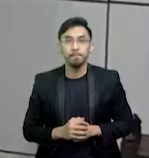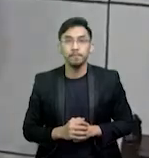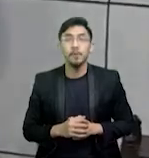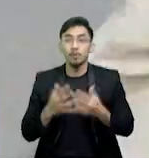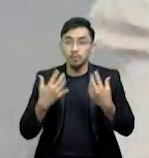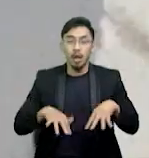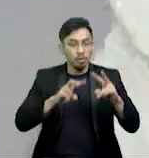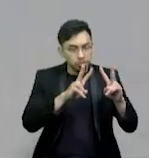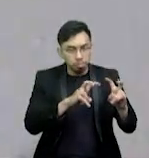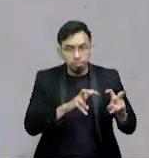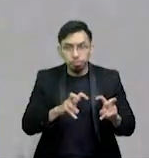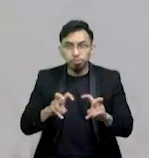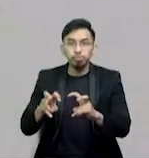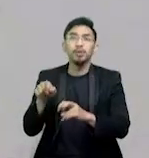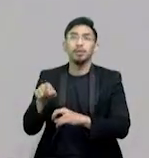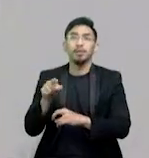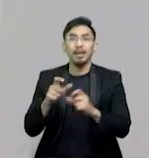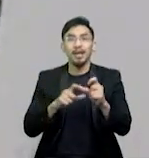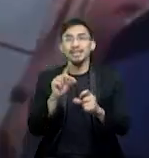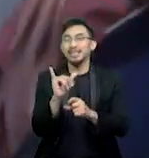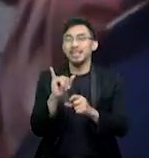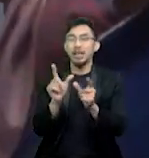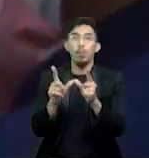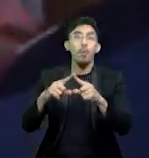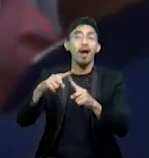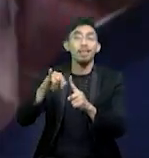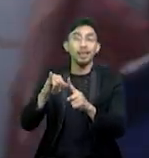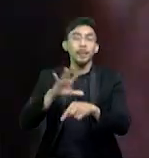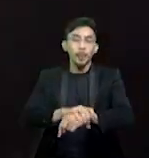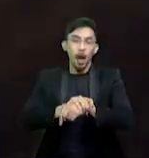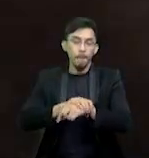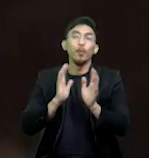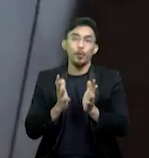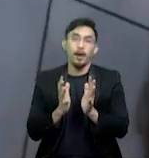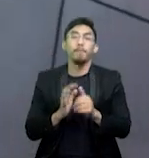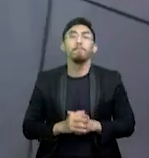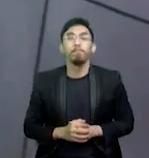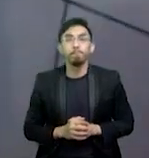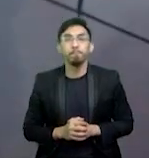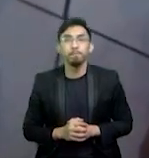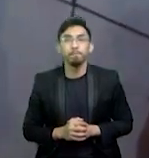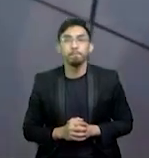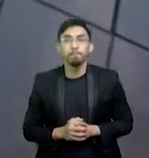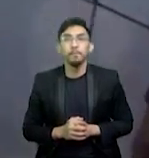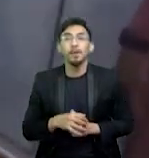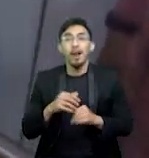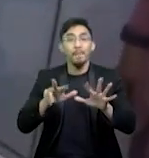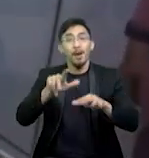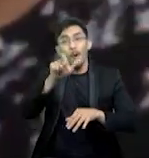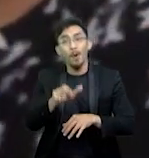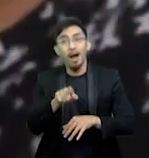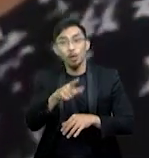menetapkan calon SW sebagai tersangka dan telah ditahan di mapolres Cirebon sedangkan sembilan calon pekerja migran berikan ke